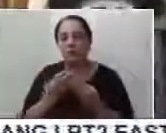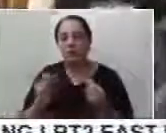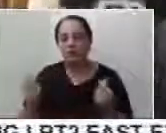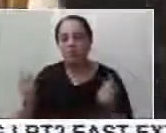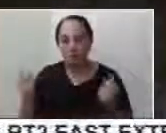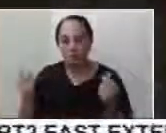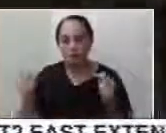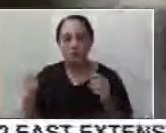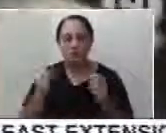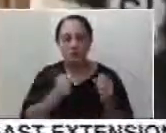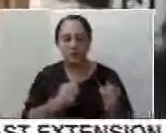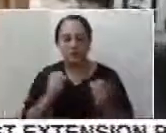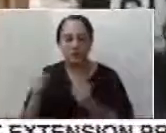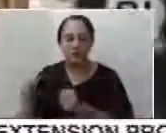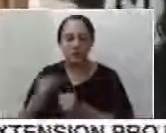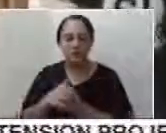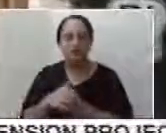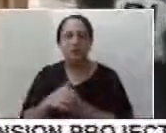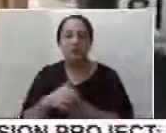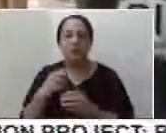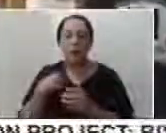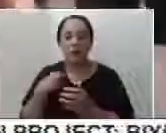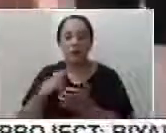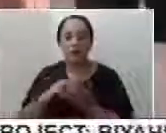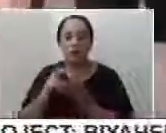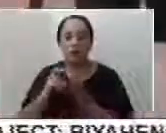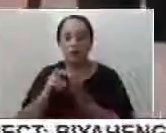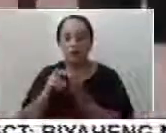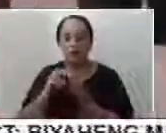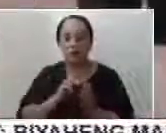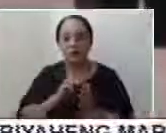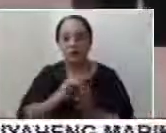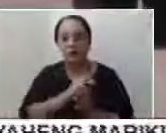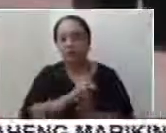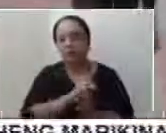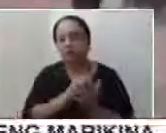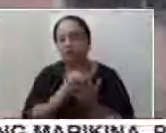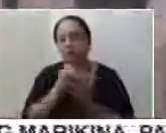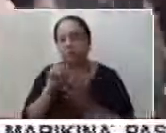population protection ngayong taon. Naomi Tiburcio, para sa Bayan.